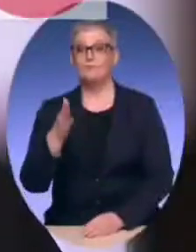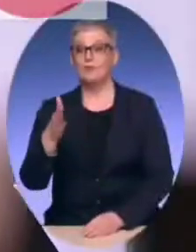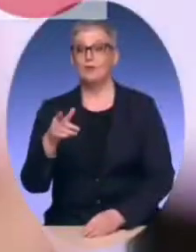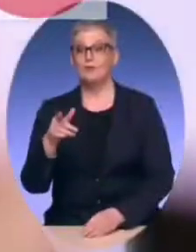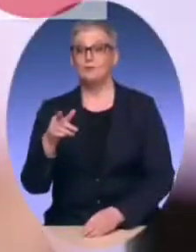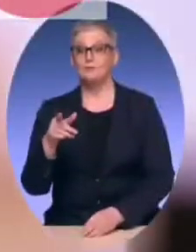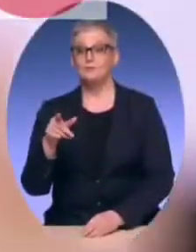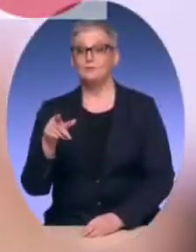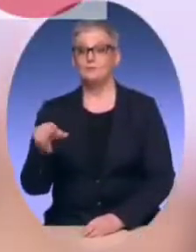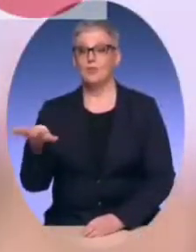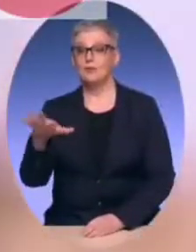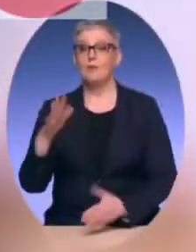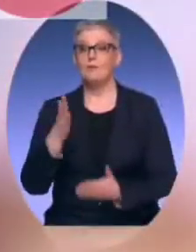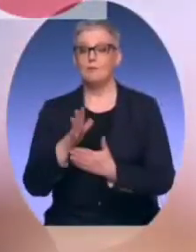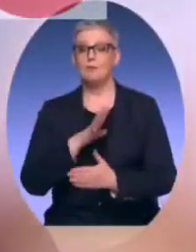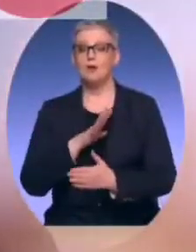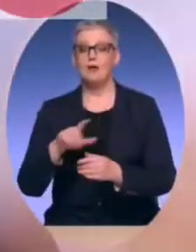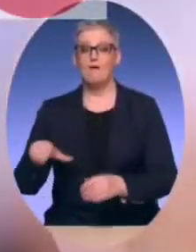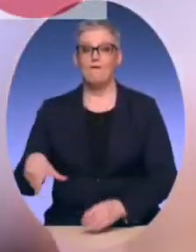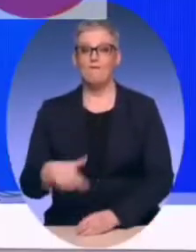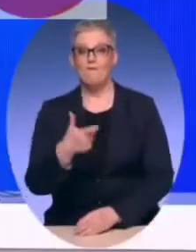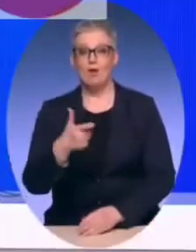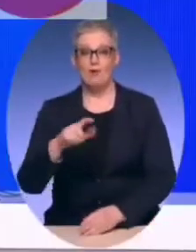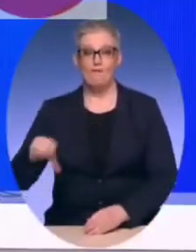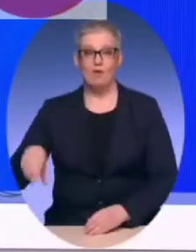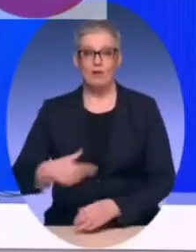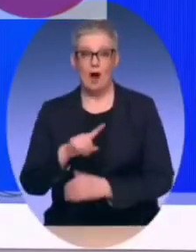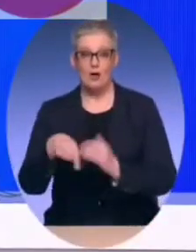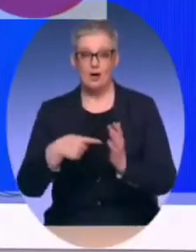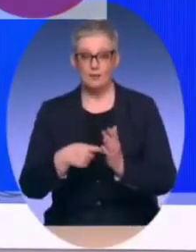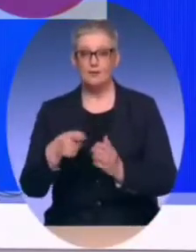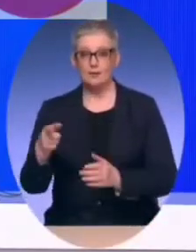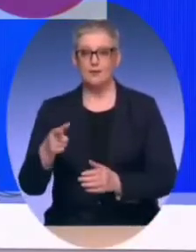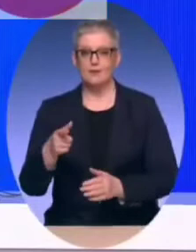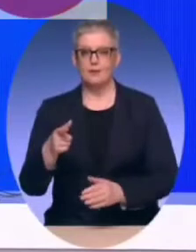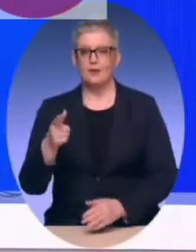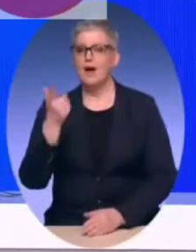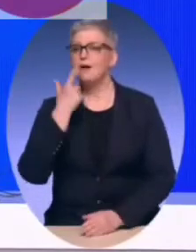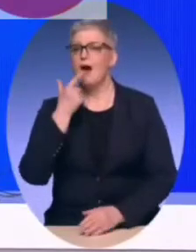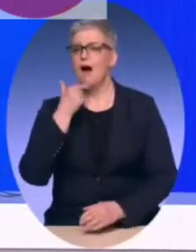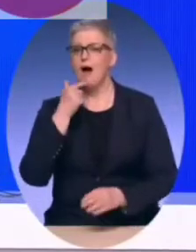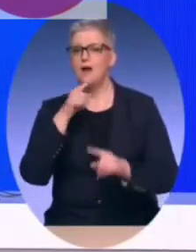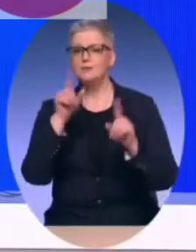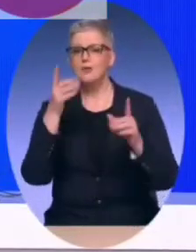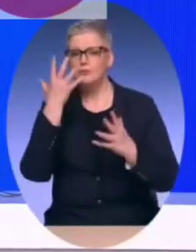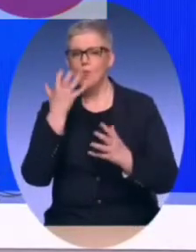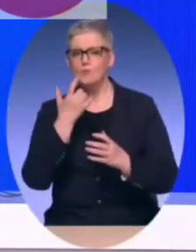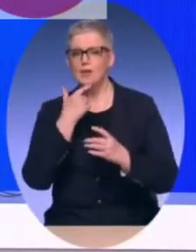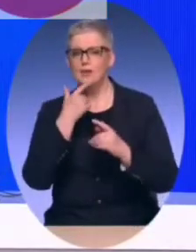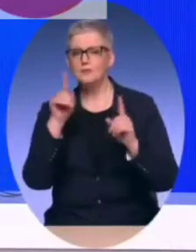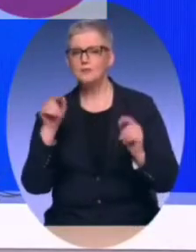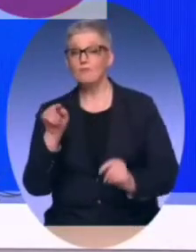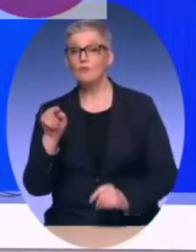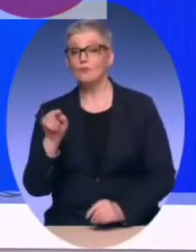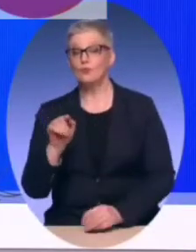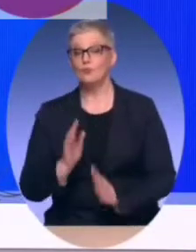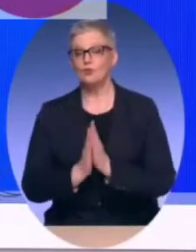здесь, вот здесь же был у нас Волгоград, да? Вон, поднимите повыше, красная такая, темно-красная. Пожалуйста.